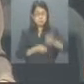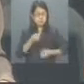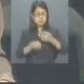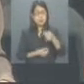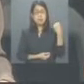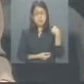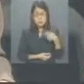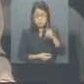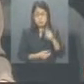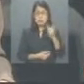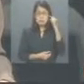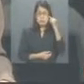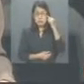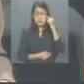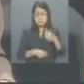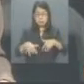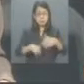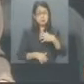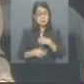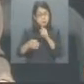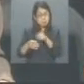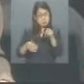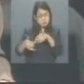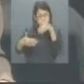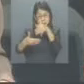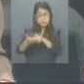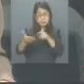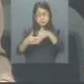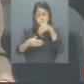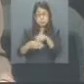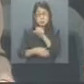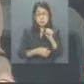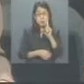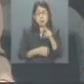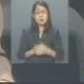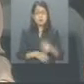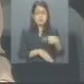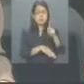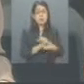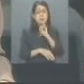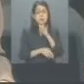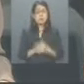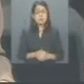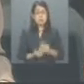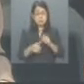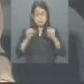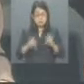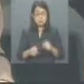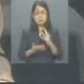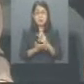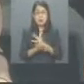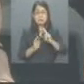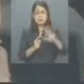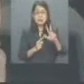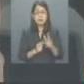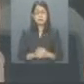จเลือกส.ส.ร.ของประชาชนขณะที่ประธานรัฐสภาย้ำนะคะวันลงมติเห็นชอบวาระ3ยังคงเป็นวันที่8พฤษภาค